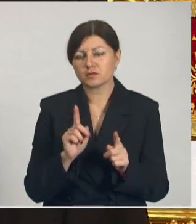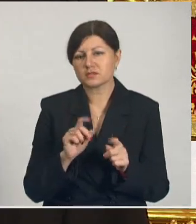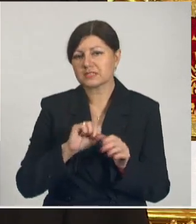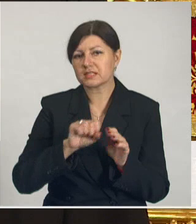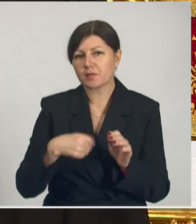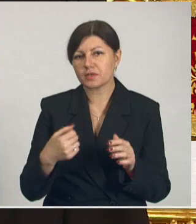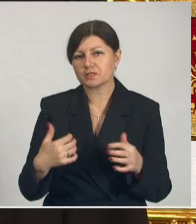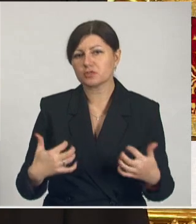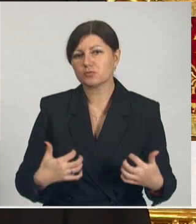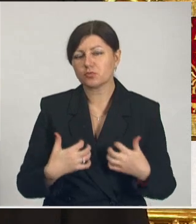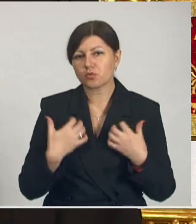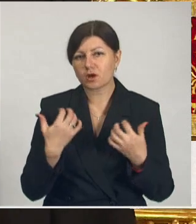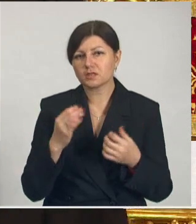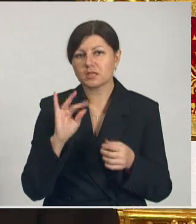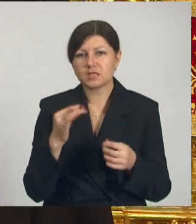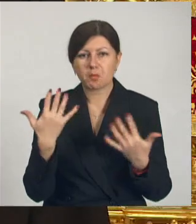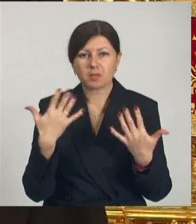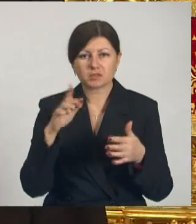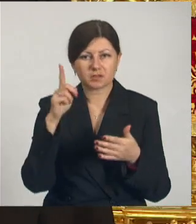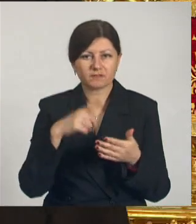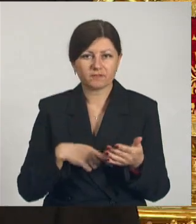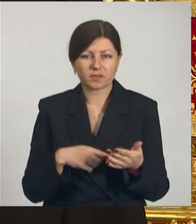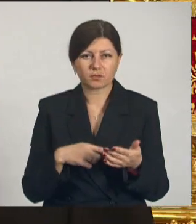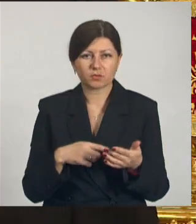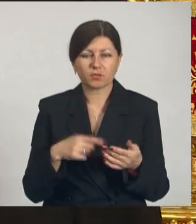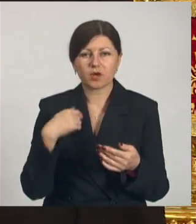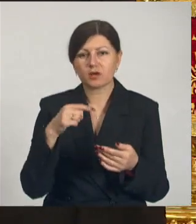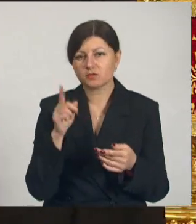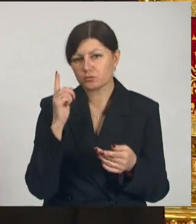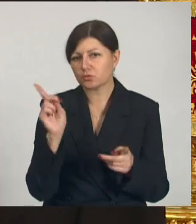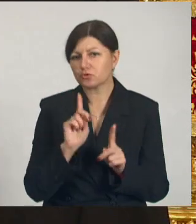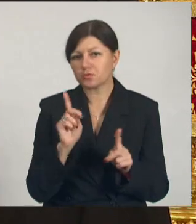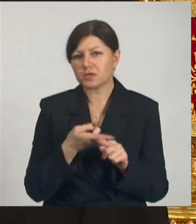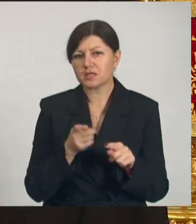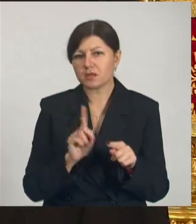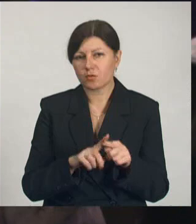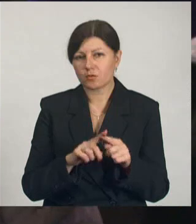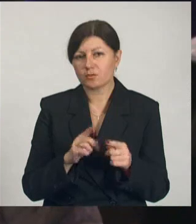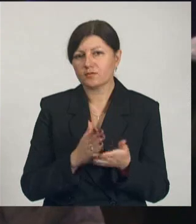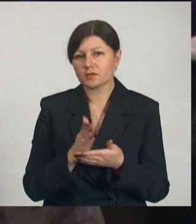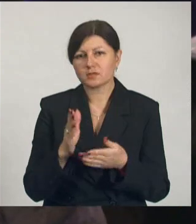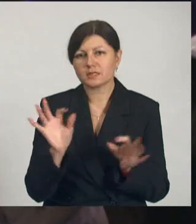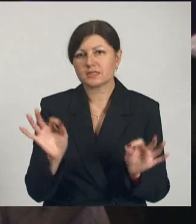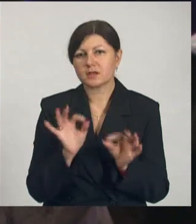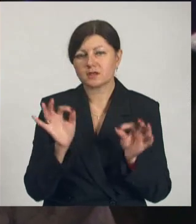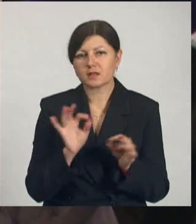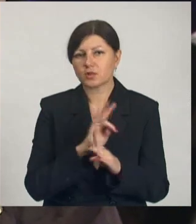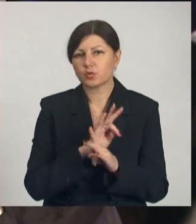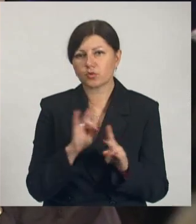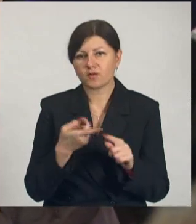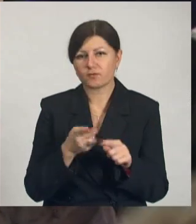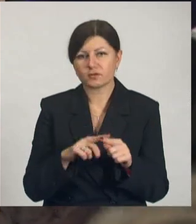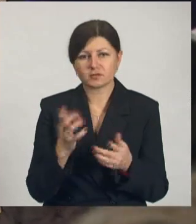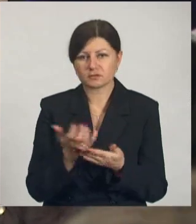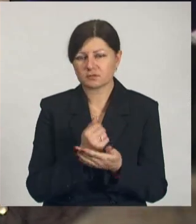сломить, испугать и потерять веру. Но я уверен, что при таком подходе никогда ни у кого это не